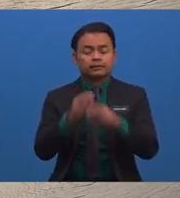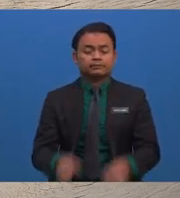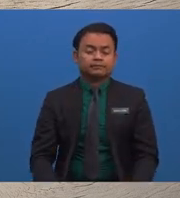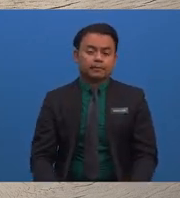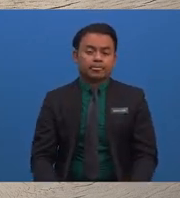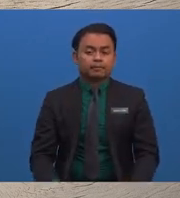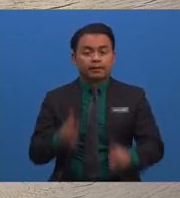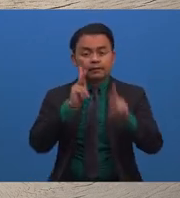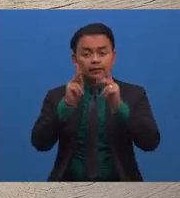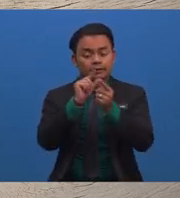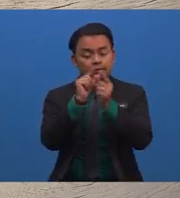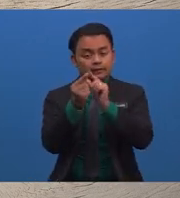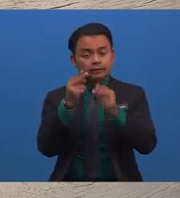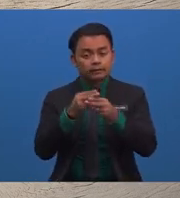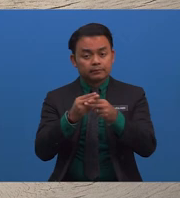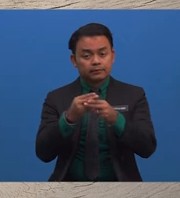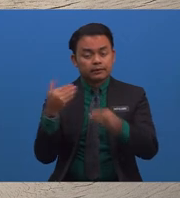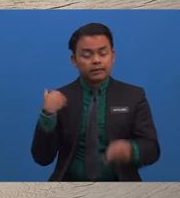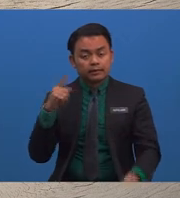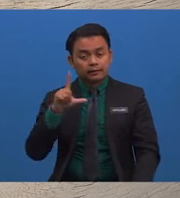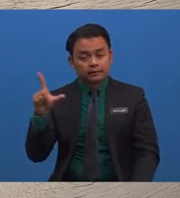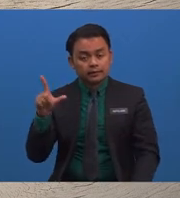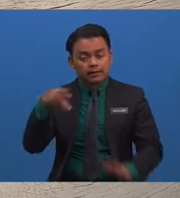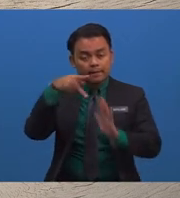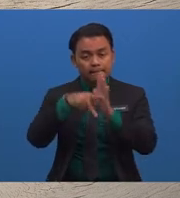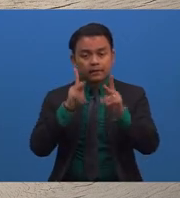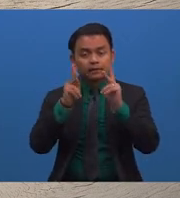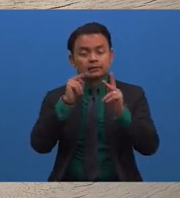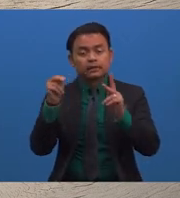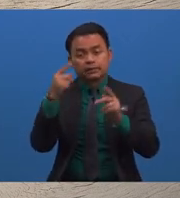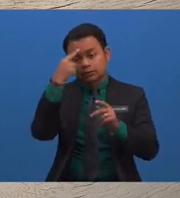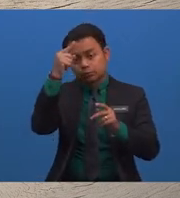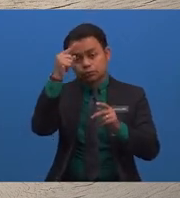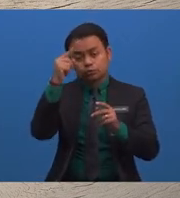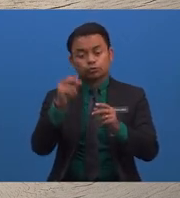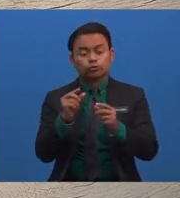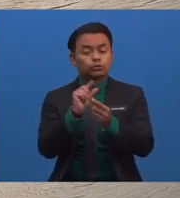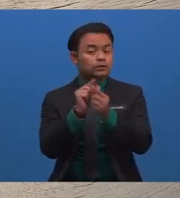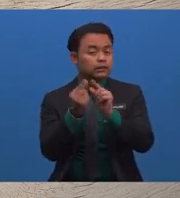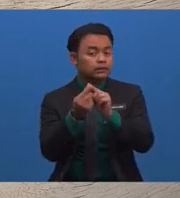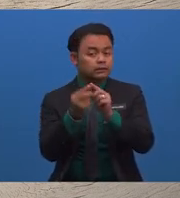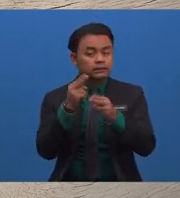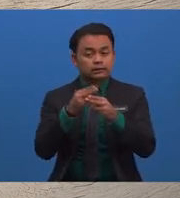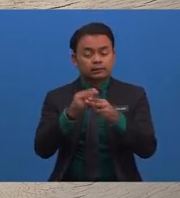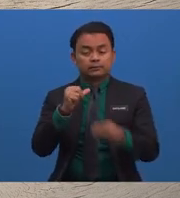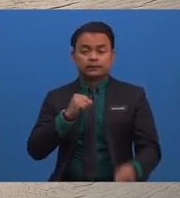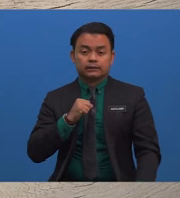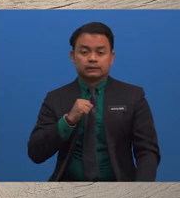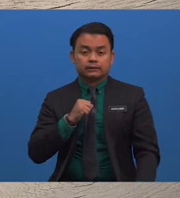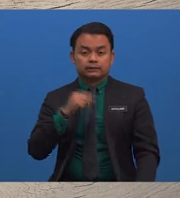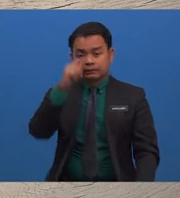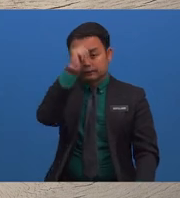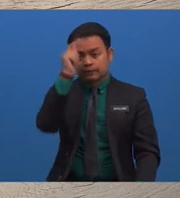ialah perkataan untuk menggantikan nama diri, nama tanya, nama tempat,